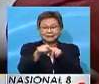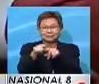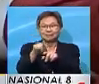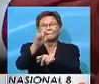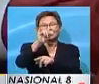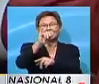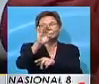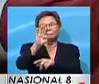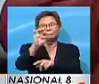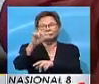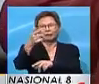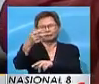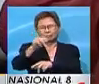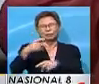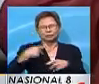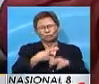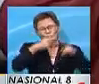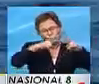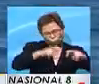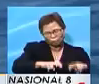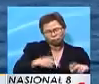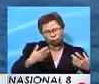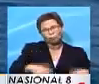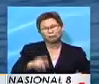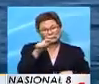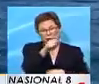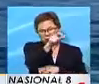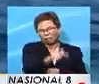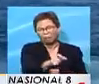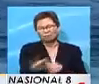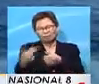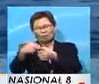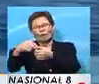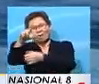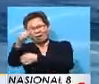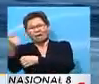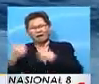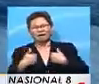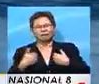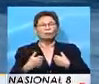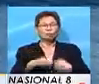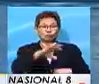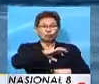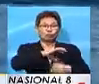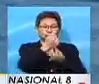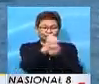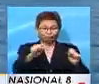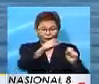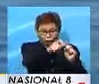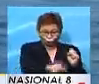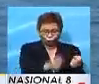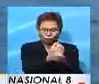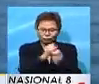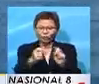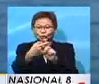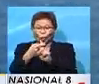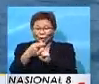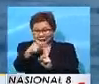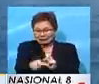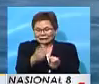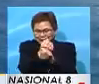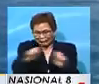memang ada beberapa kes yang dia terlibat dalam kejadian itu polis turut berjaya menyelamatkan seorang mangsa culik dan